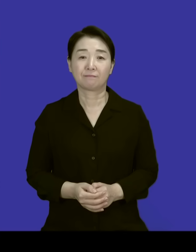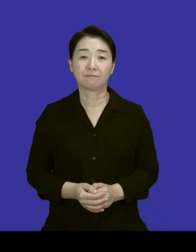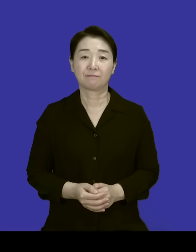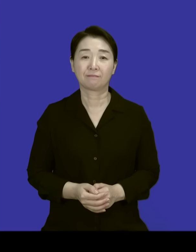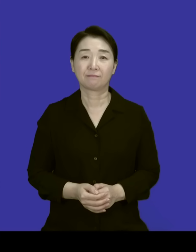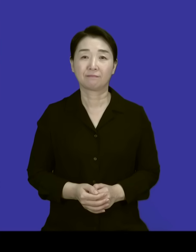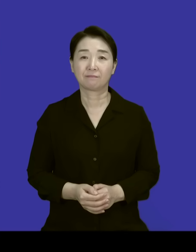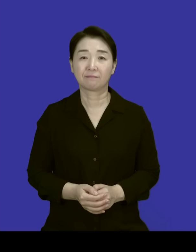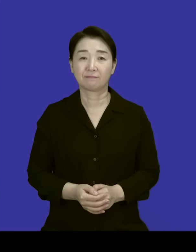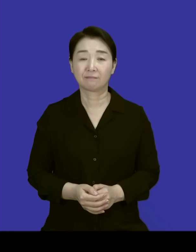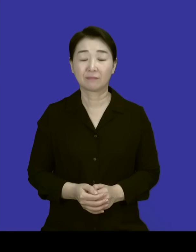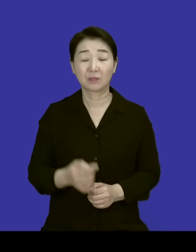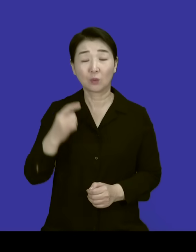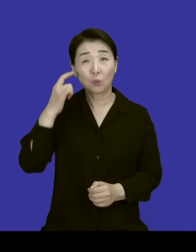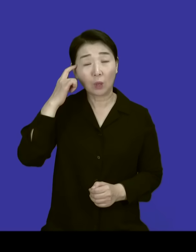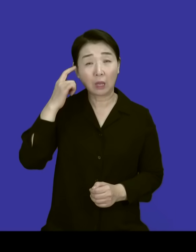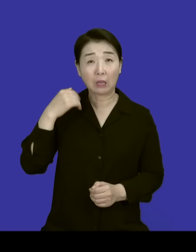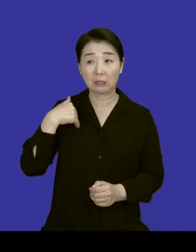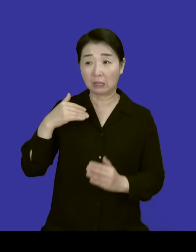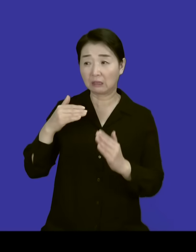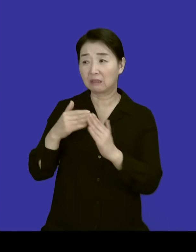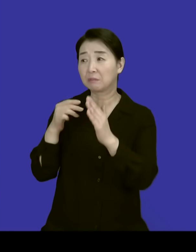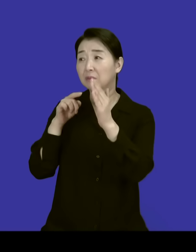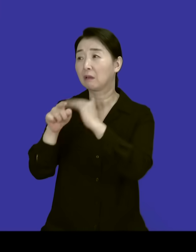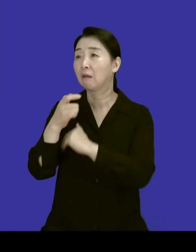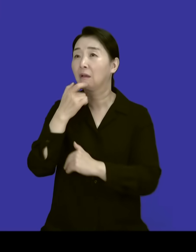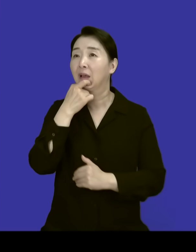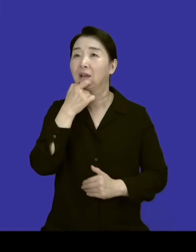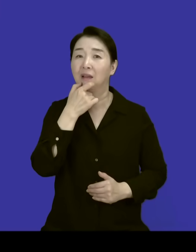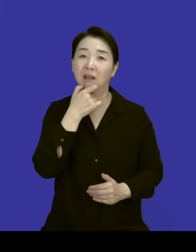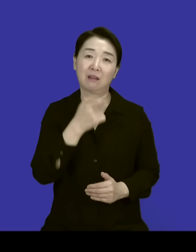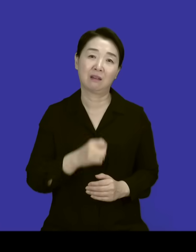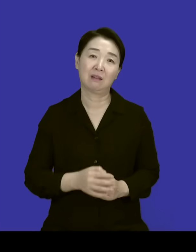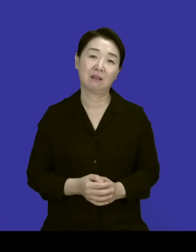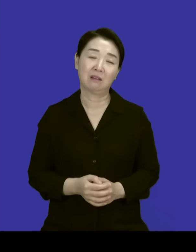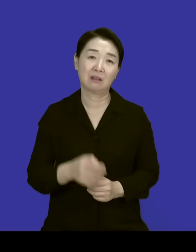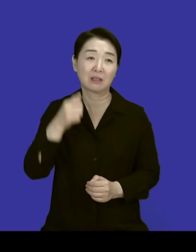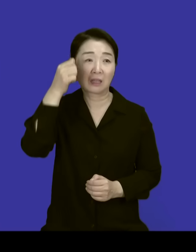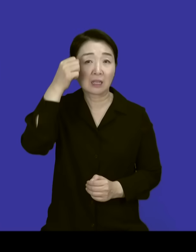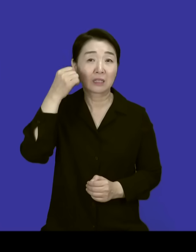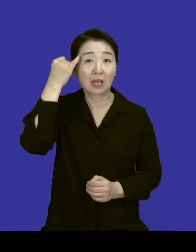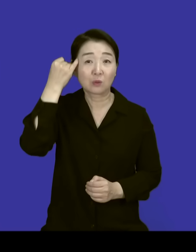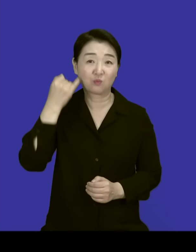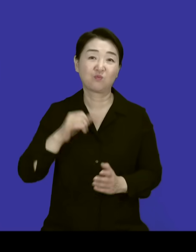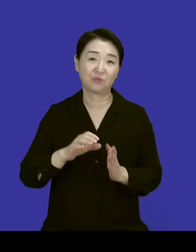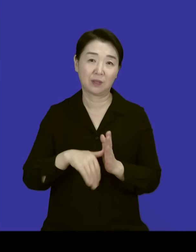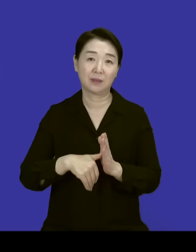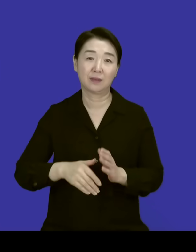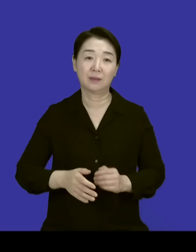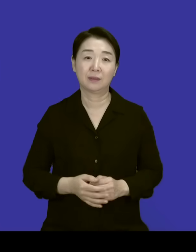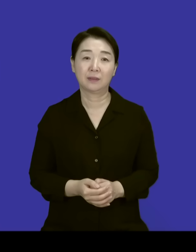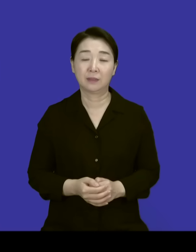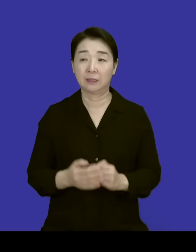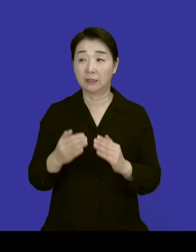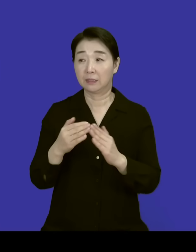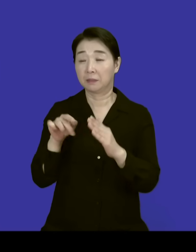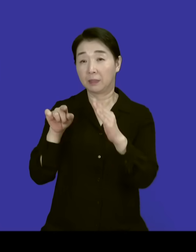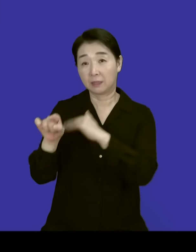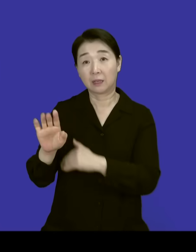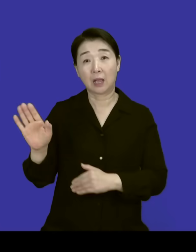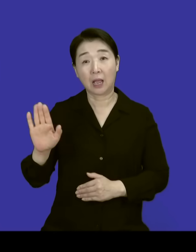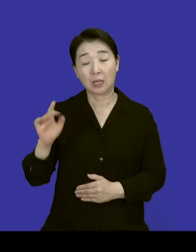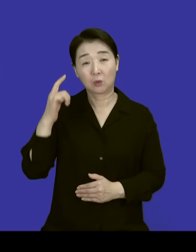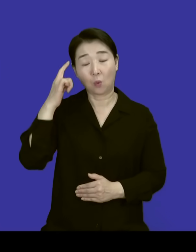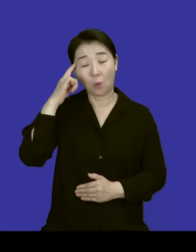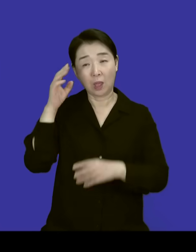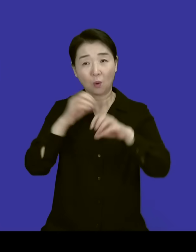그게 집에 들어가는 게 싫어졌으니까 더 네. 예, 그런 사춘기 방황 시절에 네. 네. 집에 들어가는 것보단 오히려